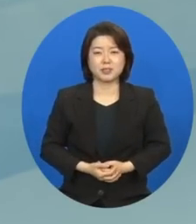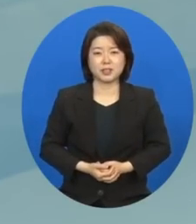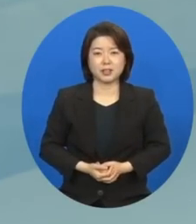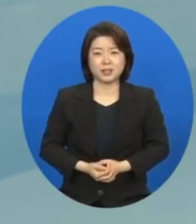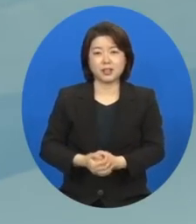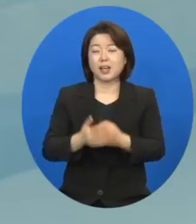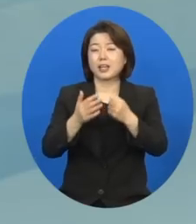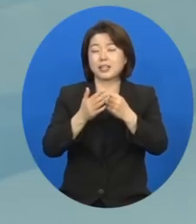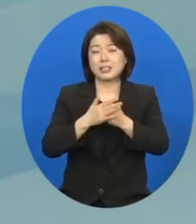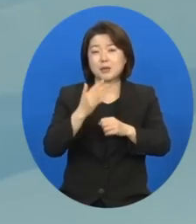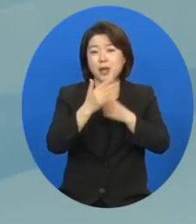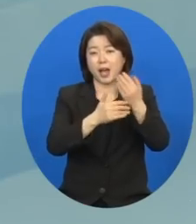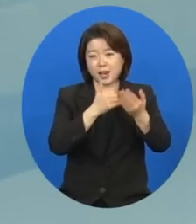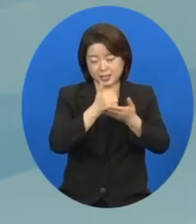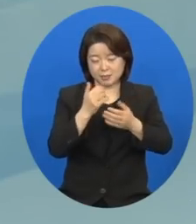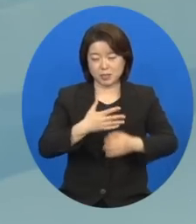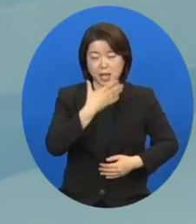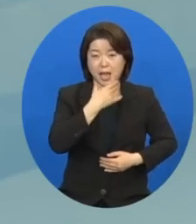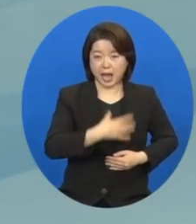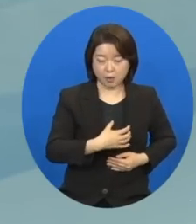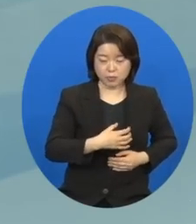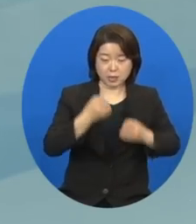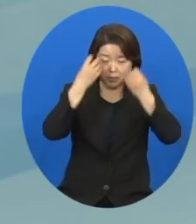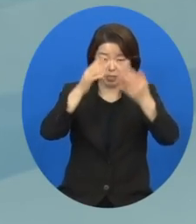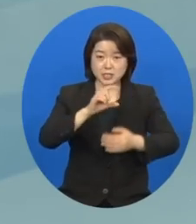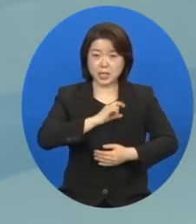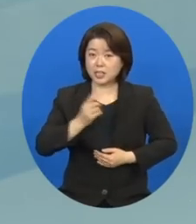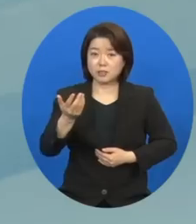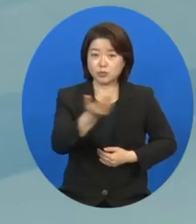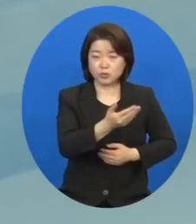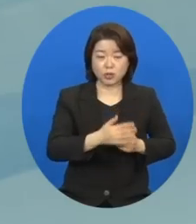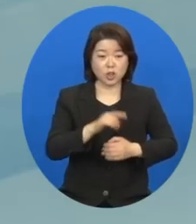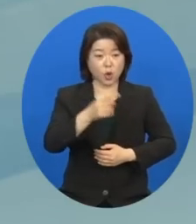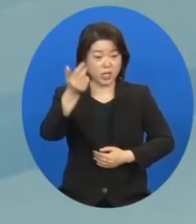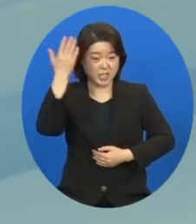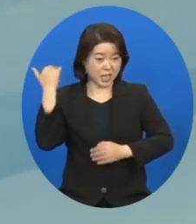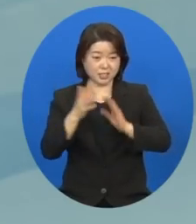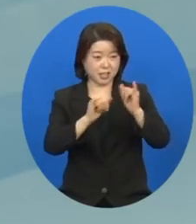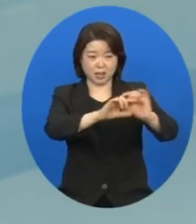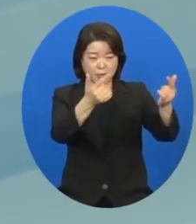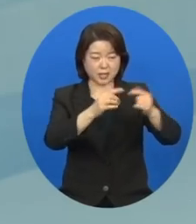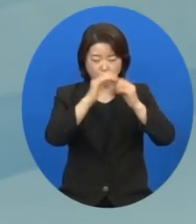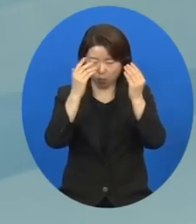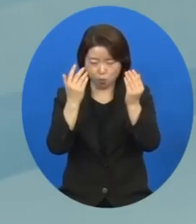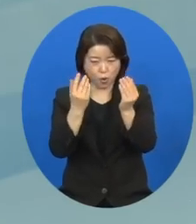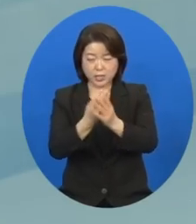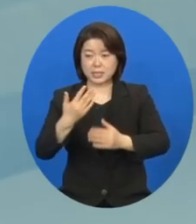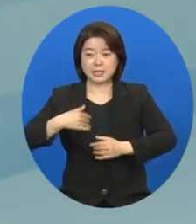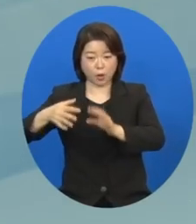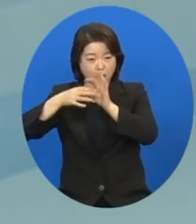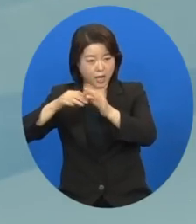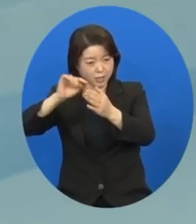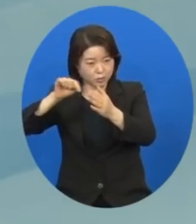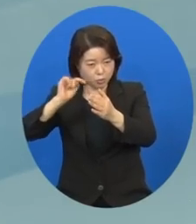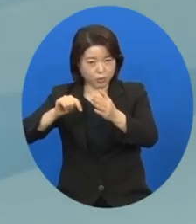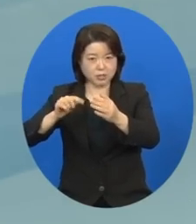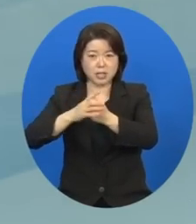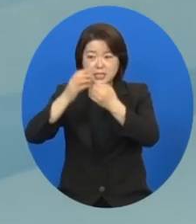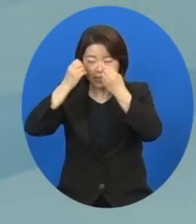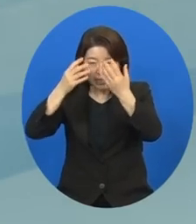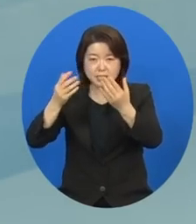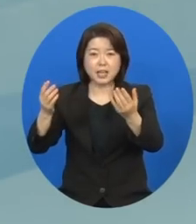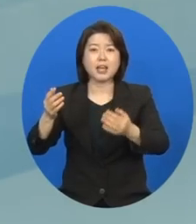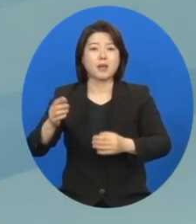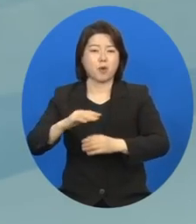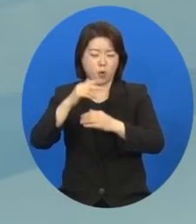그래서 하나님께서 아브라함이라고 새 이름을 주신 것은 이제 너는 옛사람이 아니다. 완전히 나와의 관계 속에서 이제는 너네의